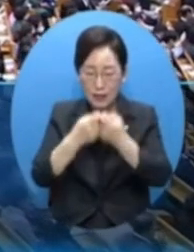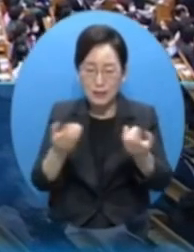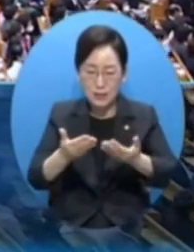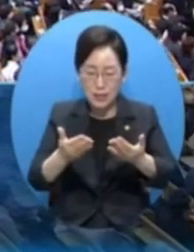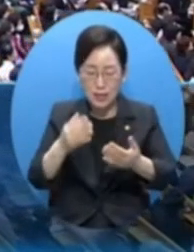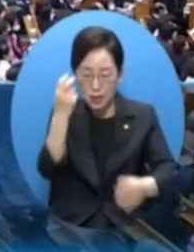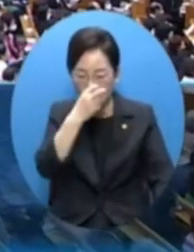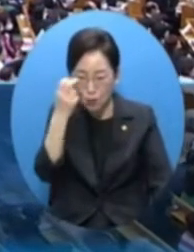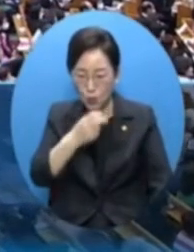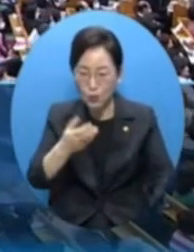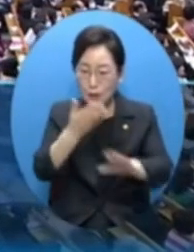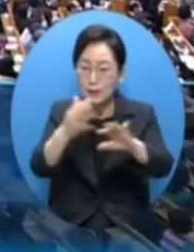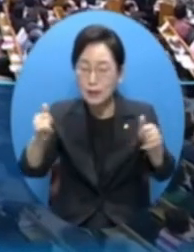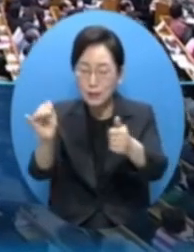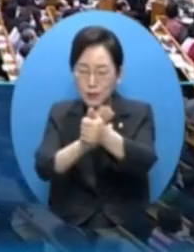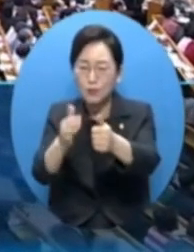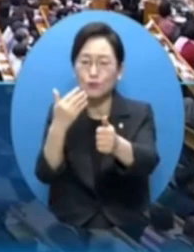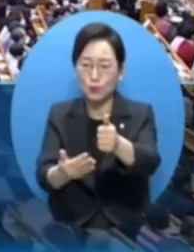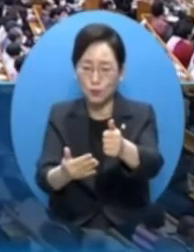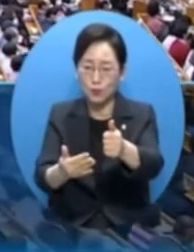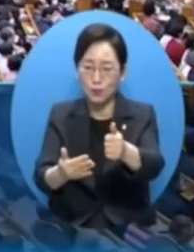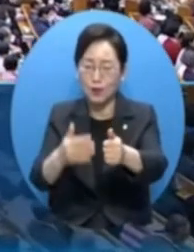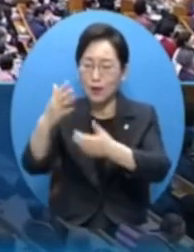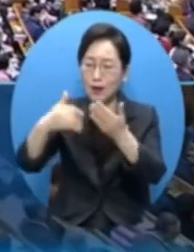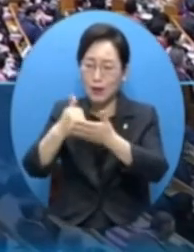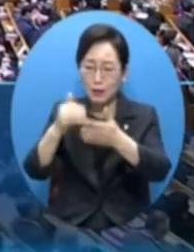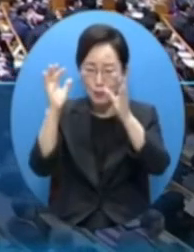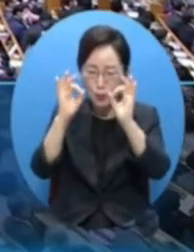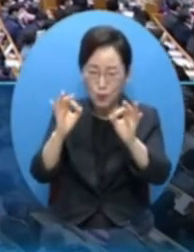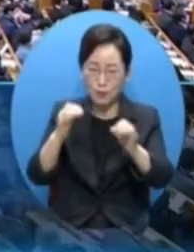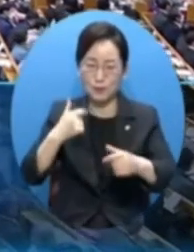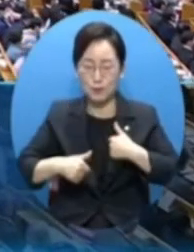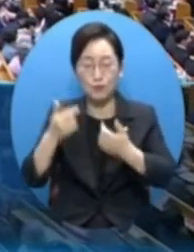각각 다른 사람들의 일을 돌보아 나의 기쁨을 충만하게 하라.